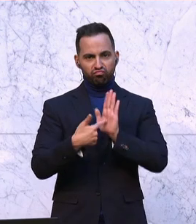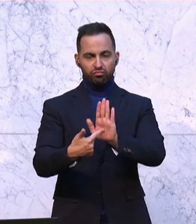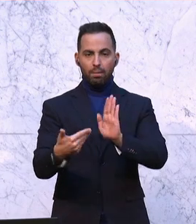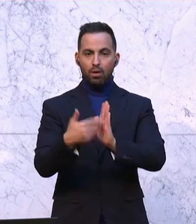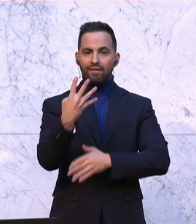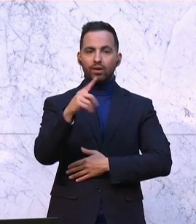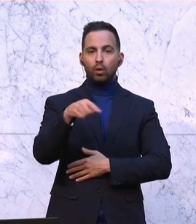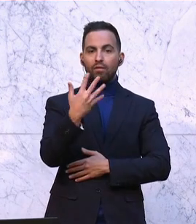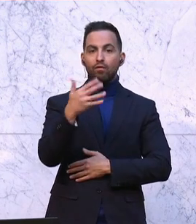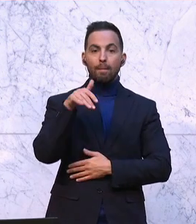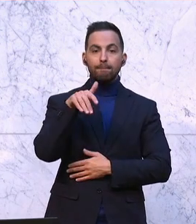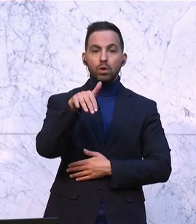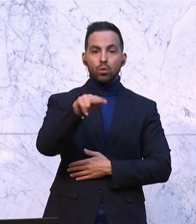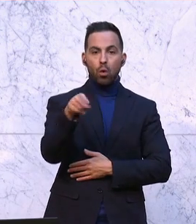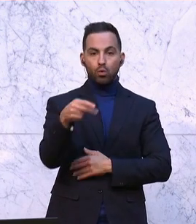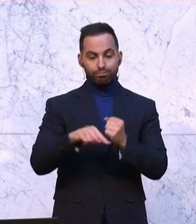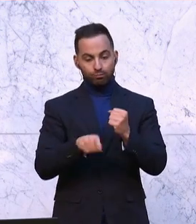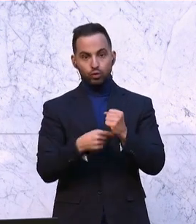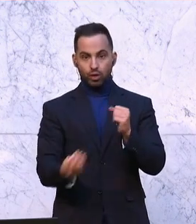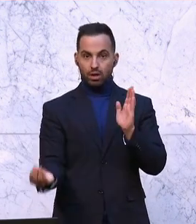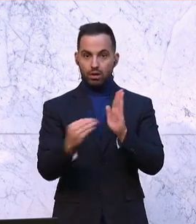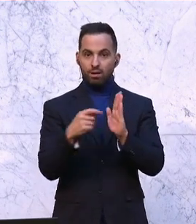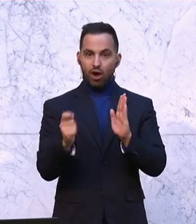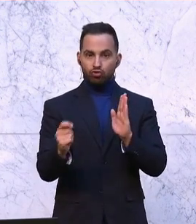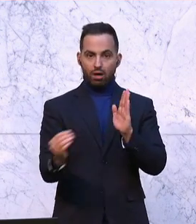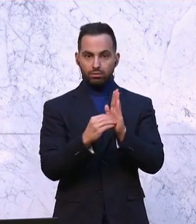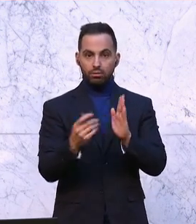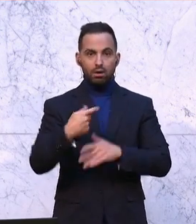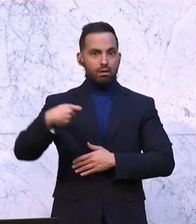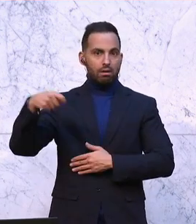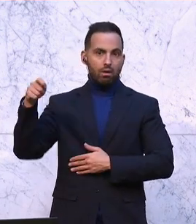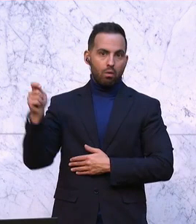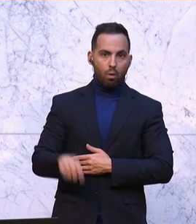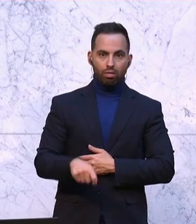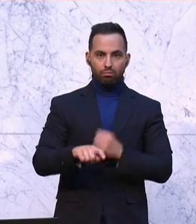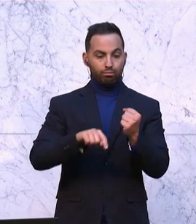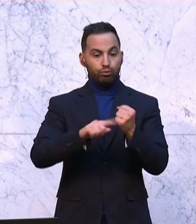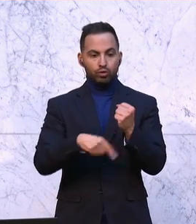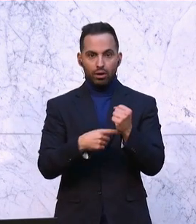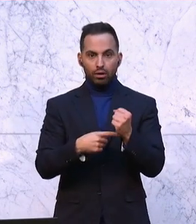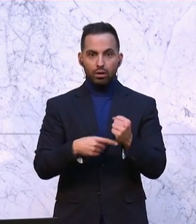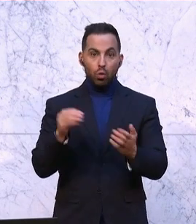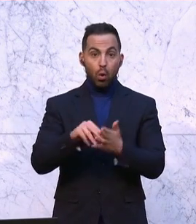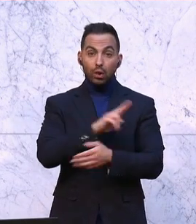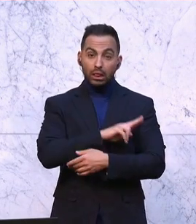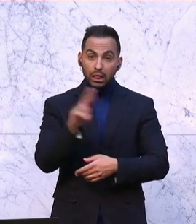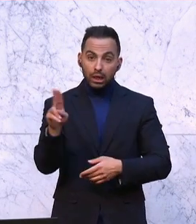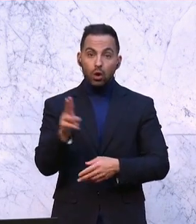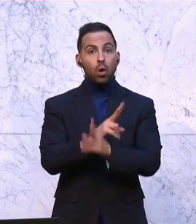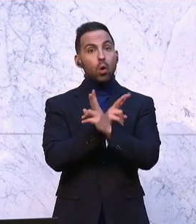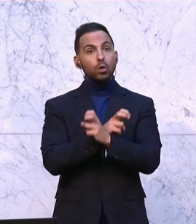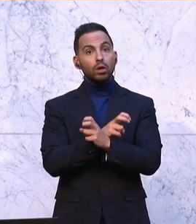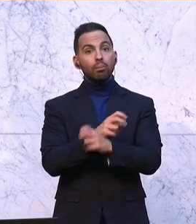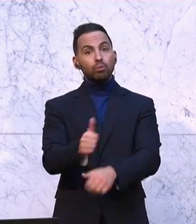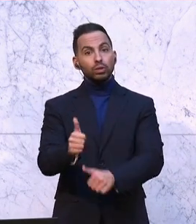4,5 Millionen Euro werden in diesem Budget veranschlagt. Ein Rekordbudget. Und noch nie zuvor hat das österreichische Bundesheer über